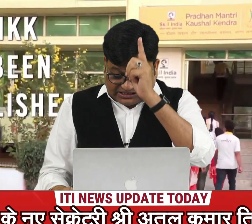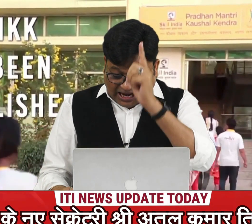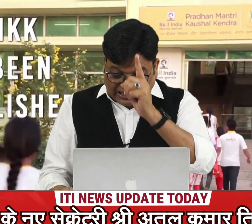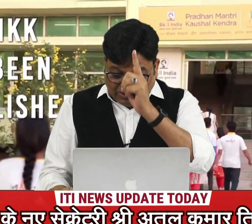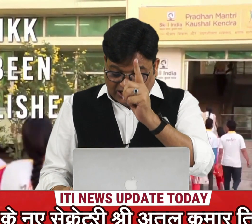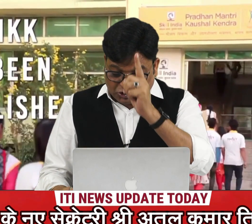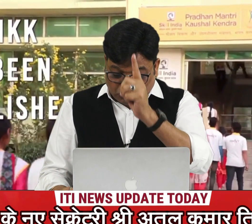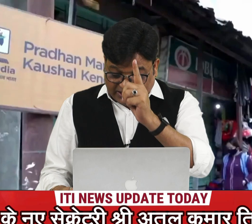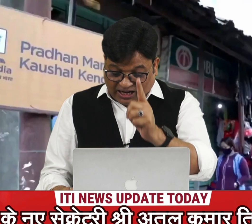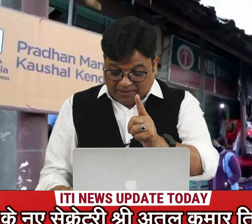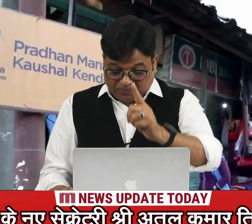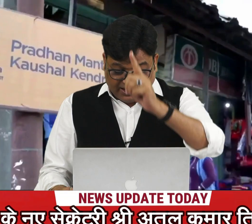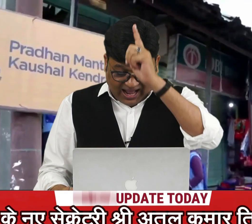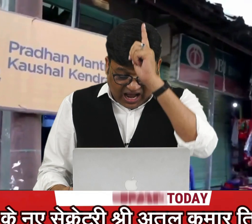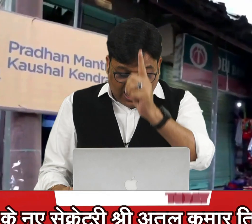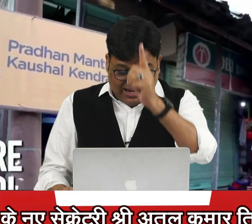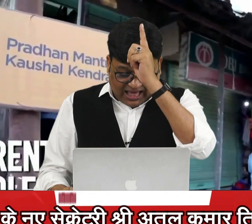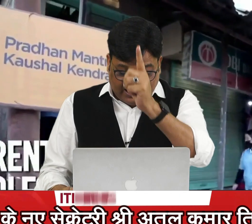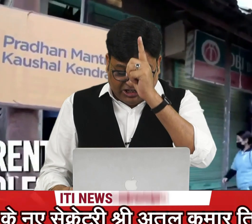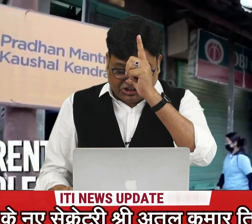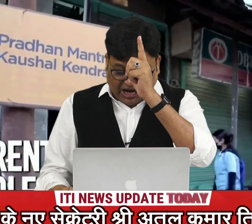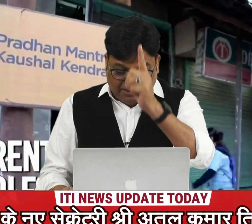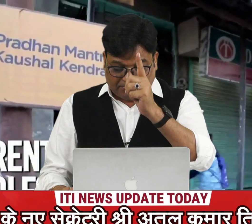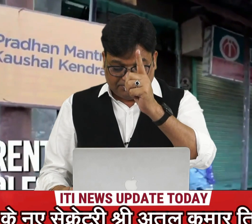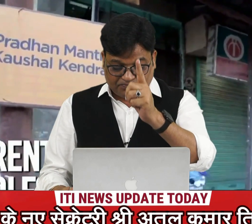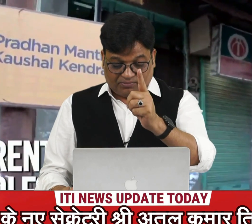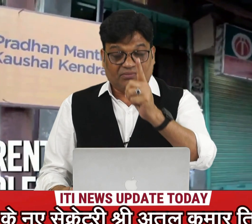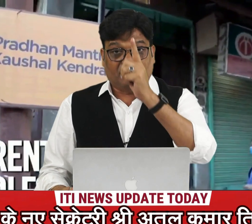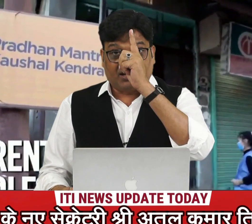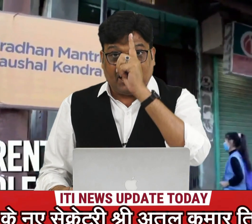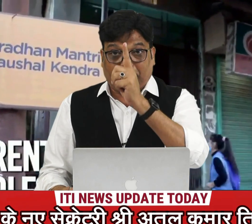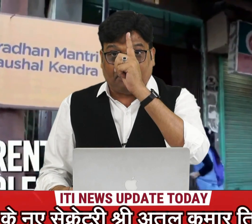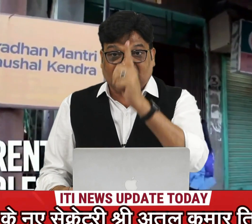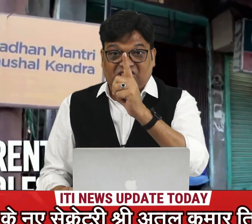2014 से 18 वाले स्टूडेंट का ऑनलाइन